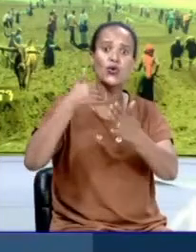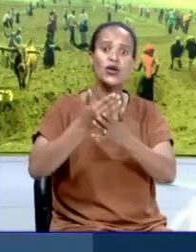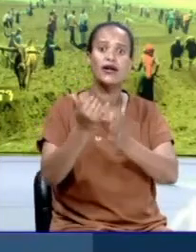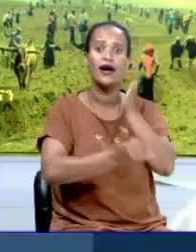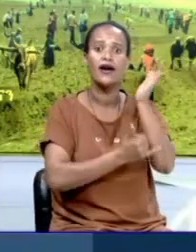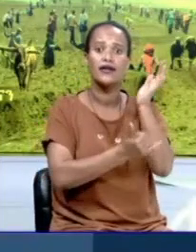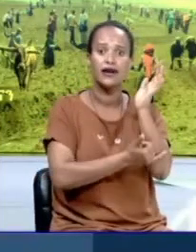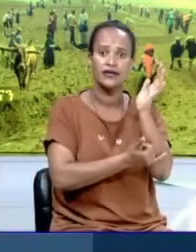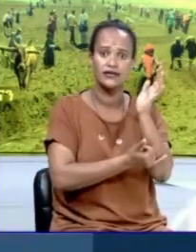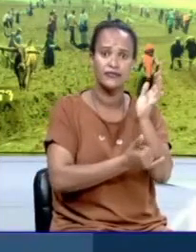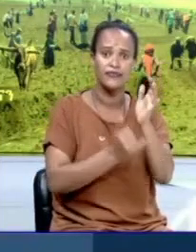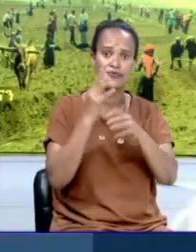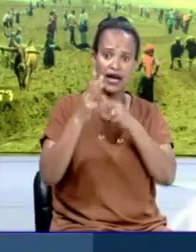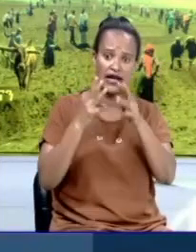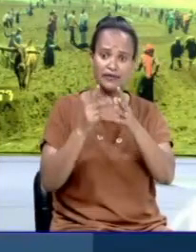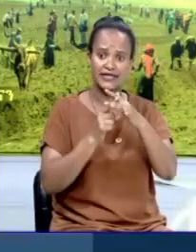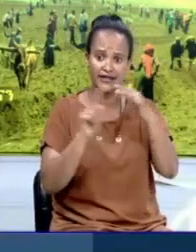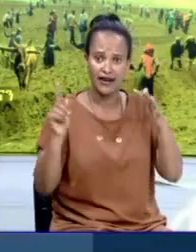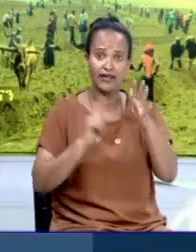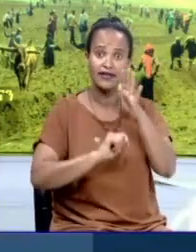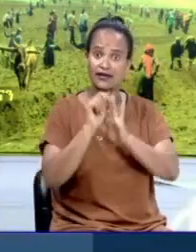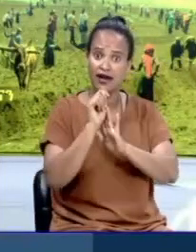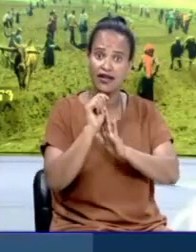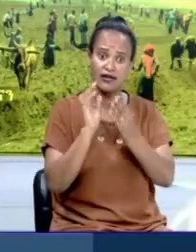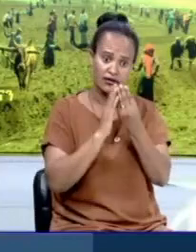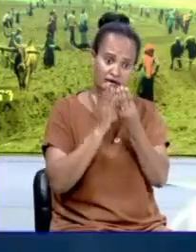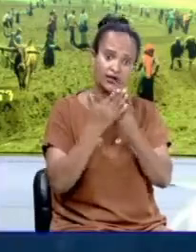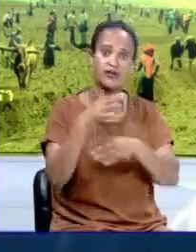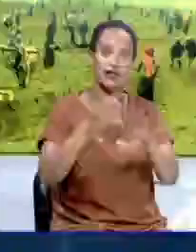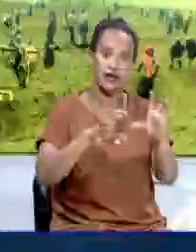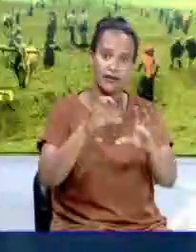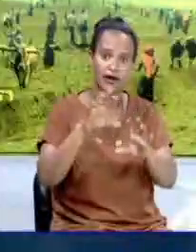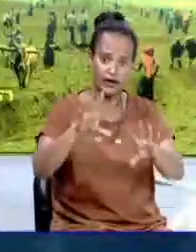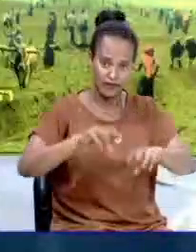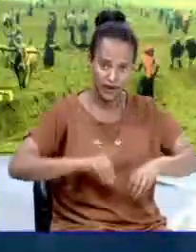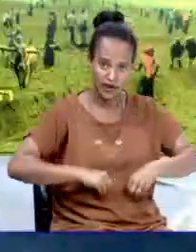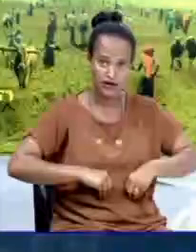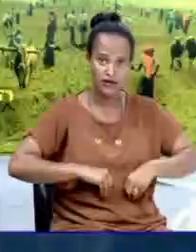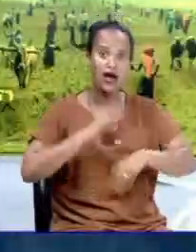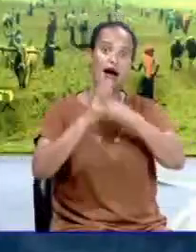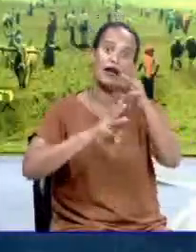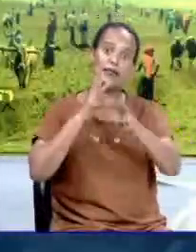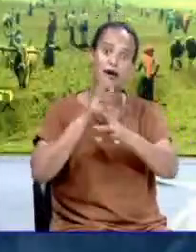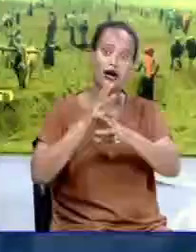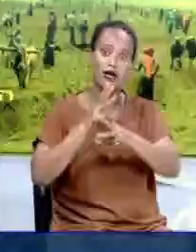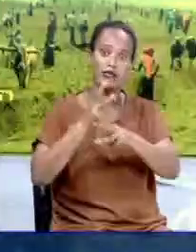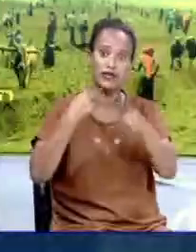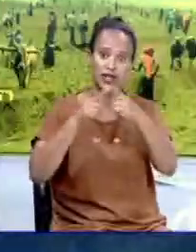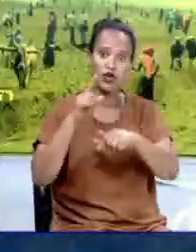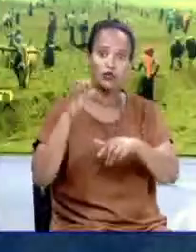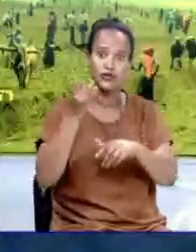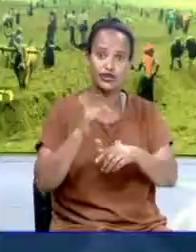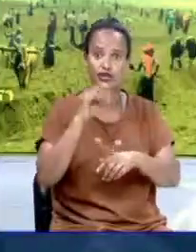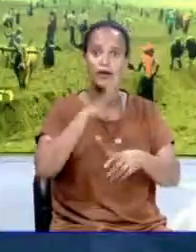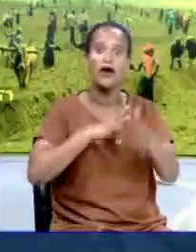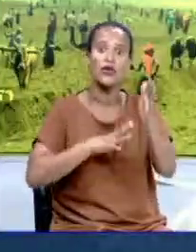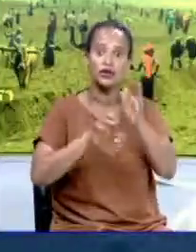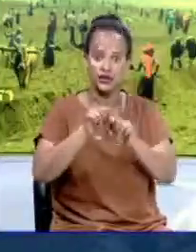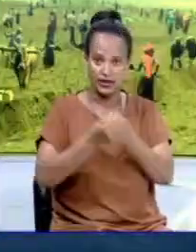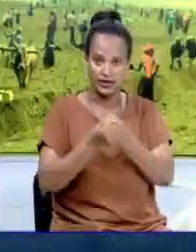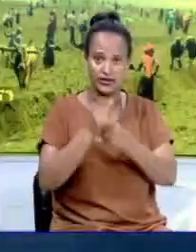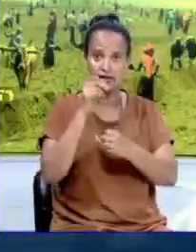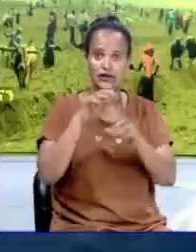ሃገራት ዓለም ንስደተኛታት ትግራይ ሓልዋን ክንክንን ክገብራን ክቕበላን ዓለም ለኸ መጻሪ ኮሚሽን ሰብኣዊ ጥሕሰት ውድብ